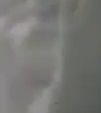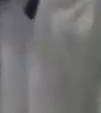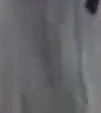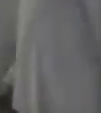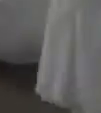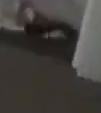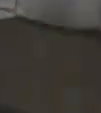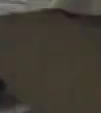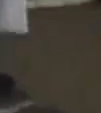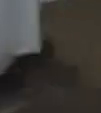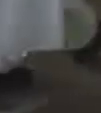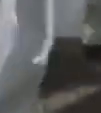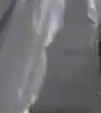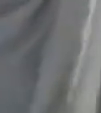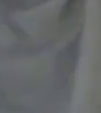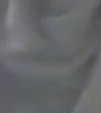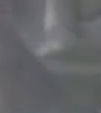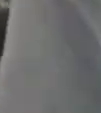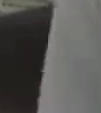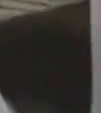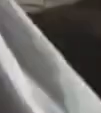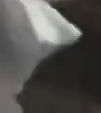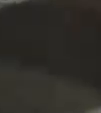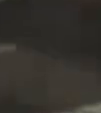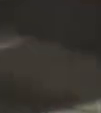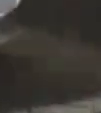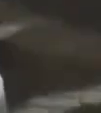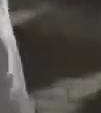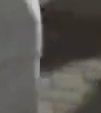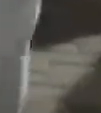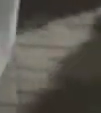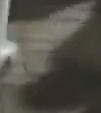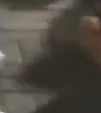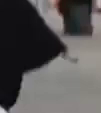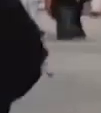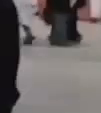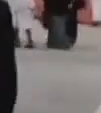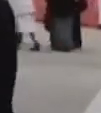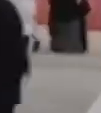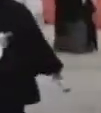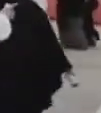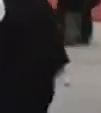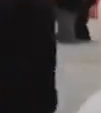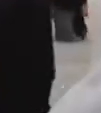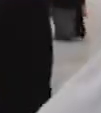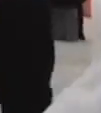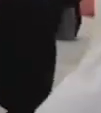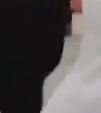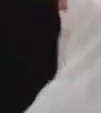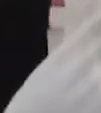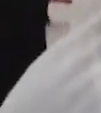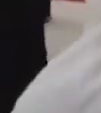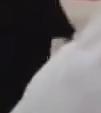merupakan tempat jemaah haji diperintahkan untuk singgah dan bermalam setelah bertolak dari Arafah. Di Muzdalifah,